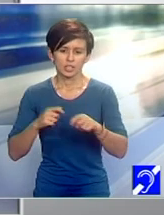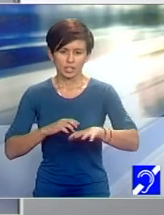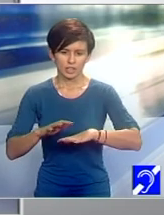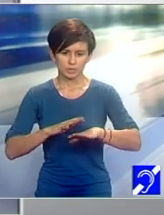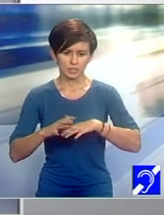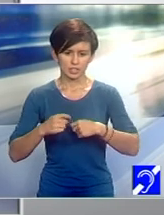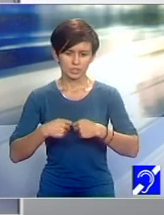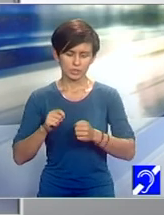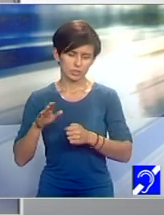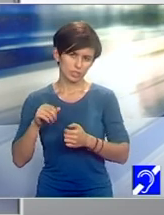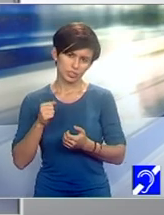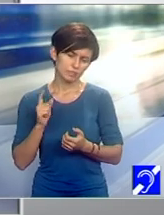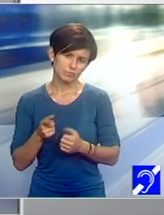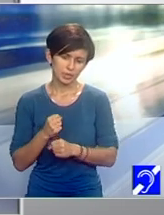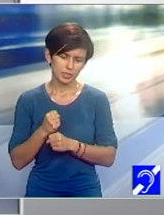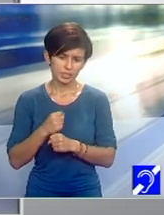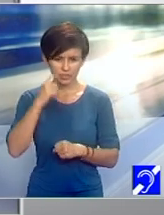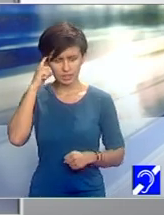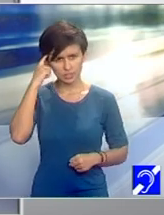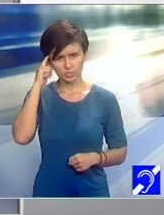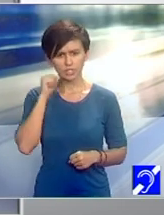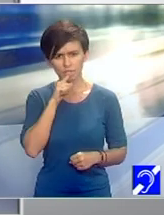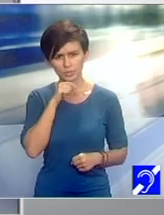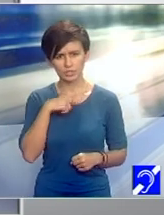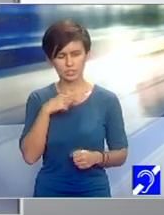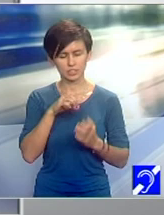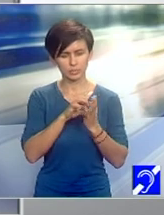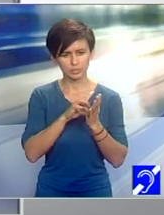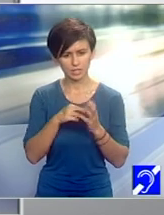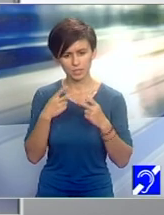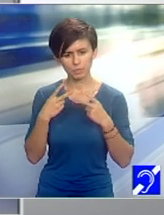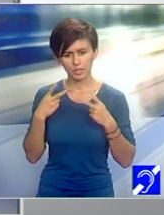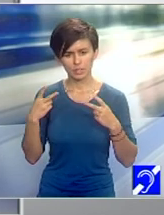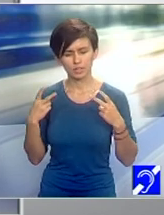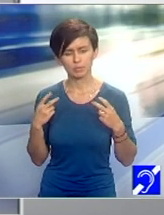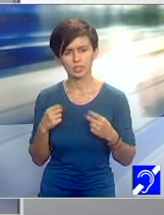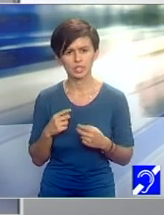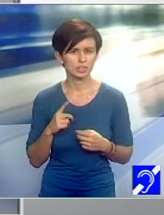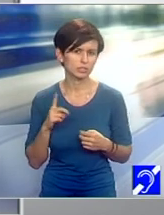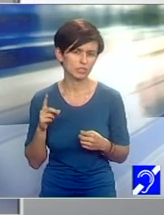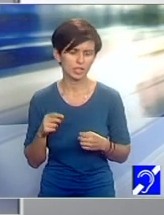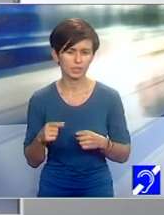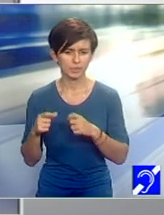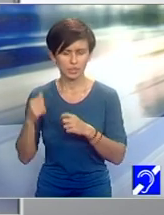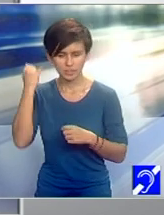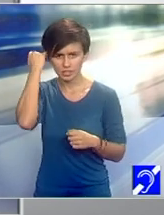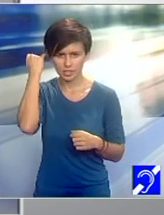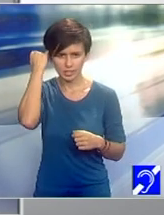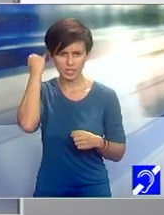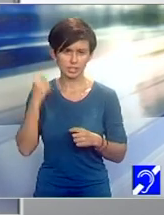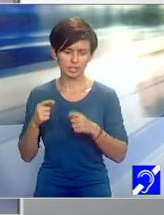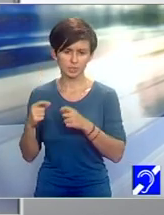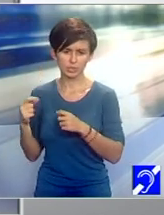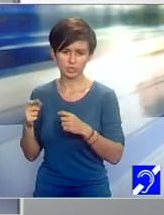au de făcut, să știe unde sunt punctele importante pentru ei, nu numai secretariatele, birourile profesorilor, deci să